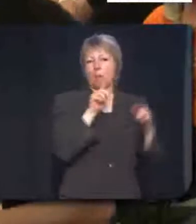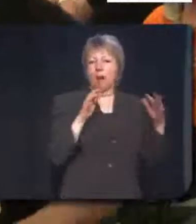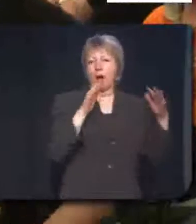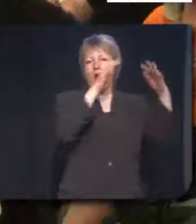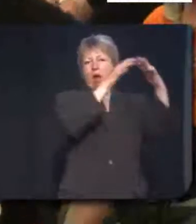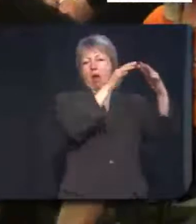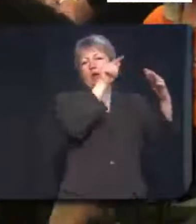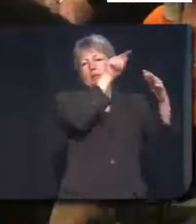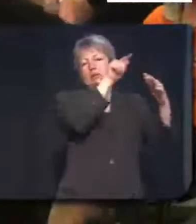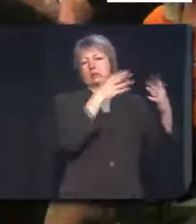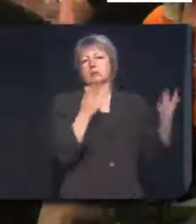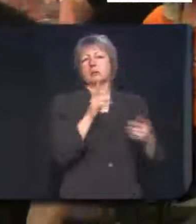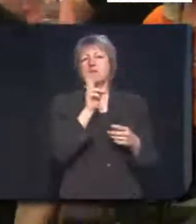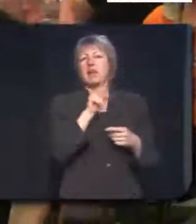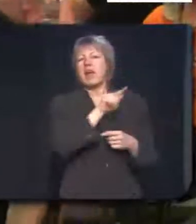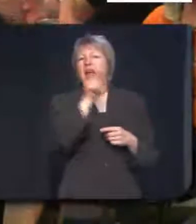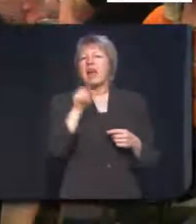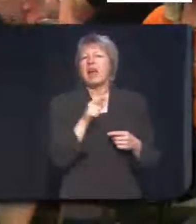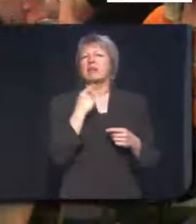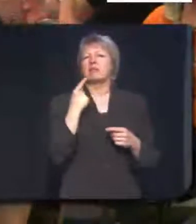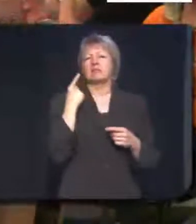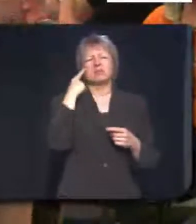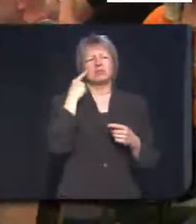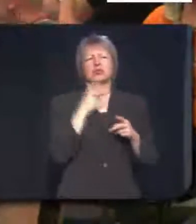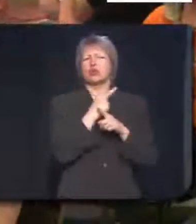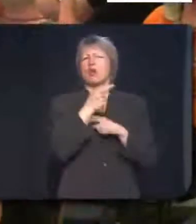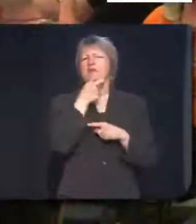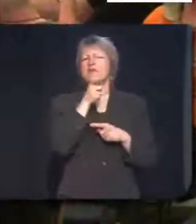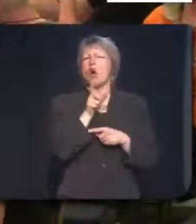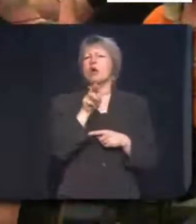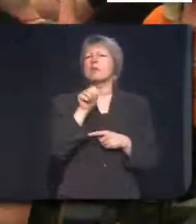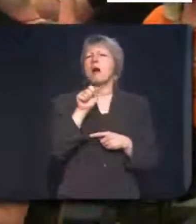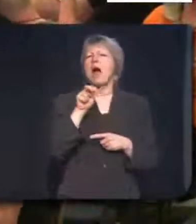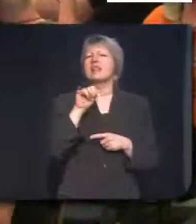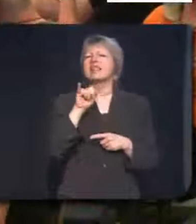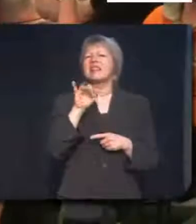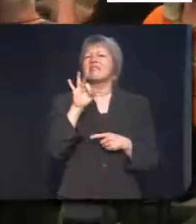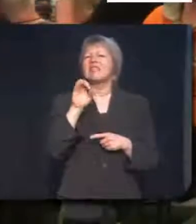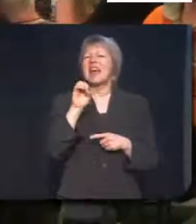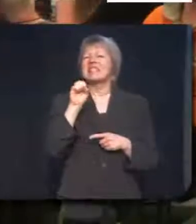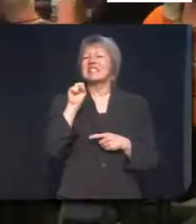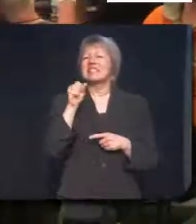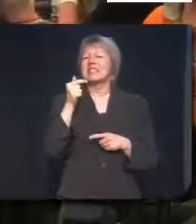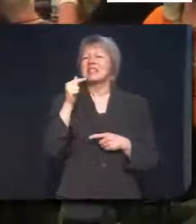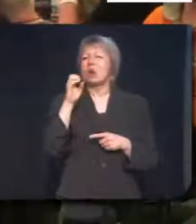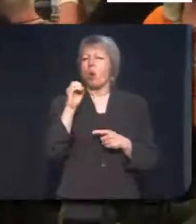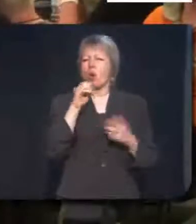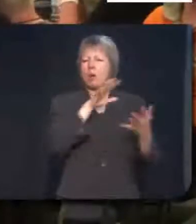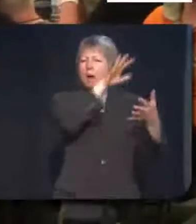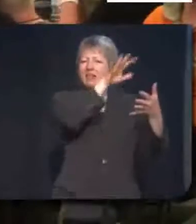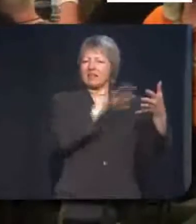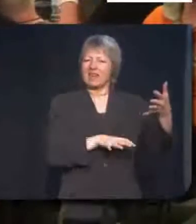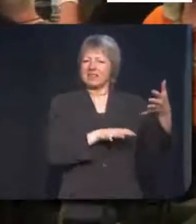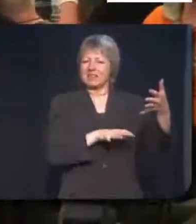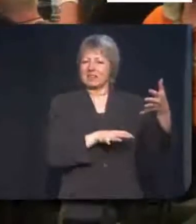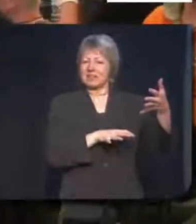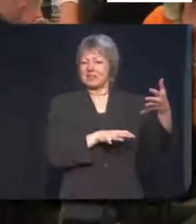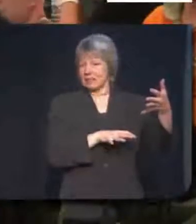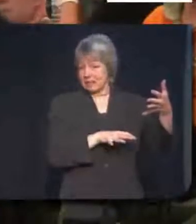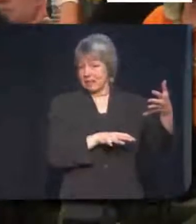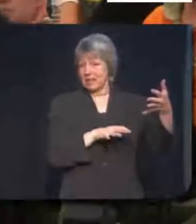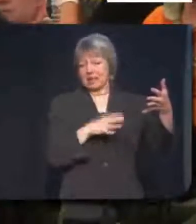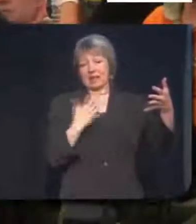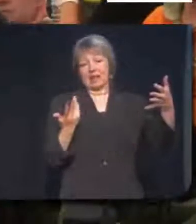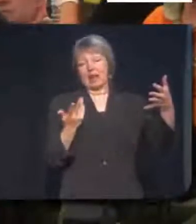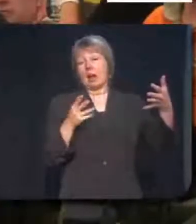an dem Wort Manifest oder manifesto äh stören manifesto die englische Übersetzung von manifesto ist nicht